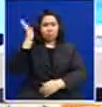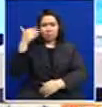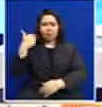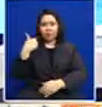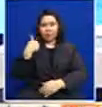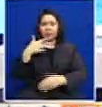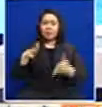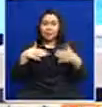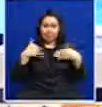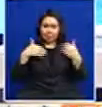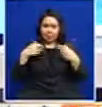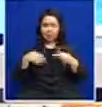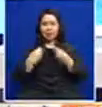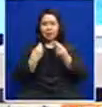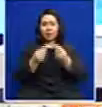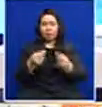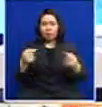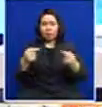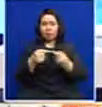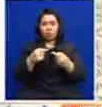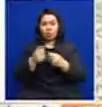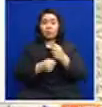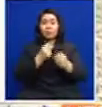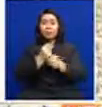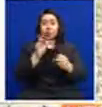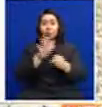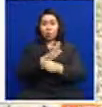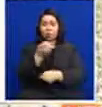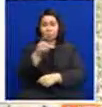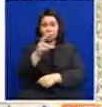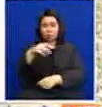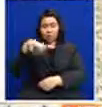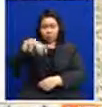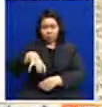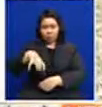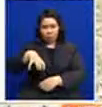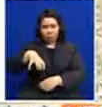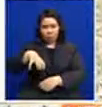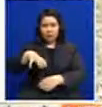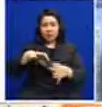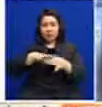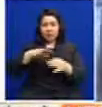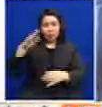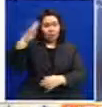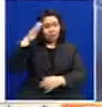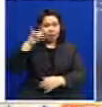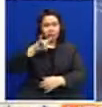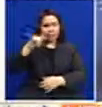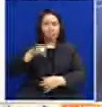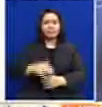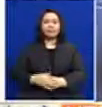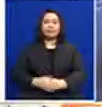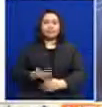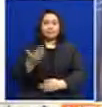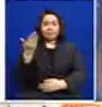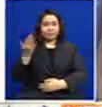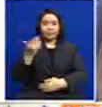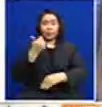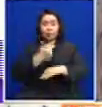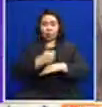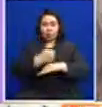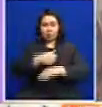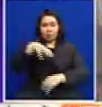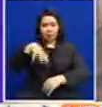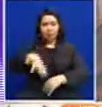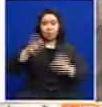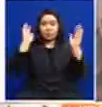แสดงความยินดีเนื่องในโอกาสครบรอบ12ปีกรมกิจการพลเรือนทหารอากาศนายอภินันท์จันทรังสีอธิบดีกรมประ